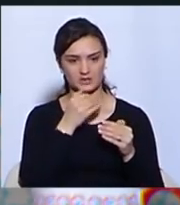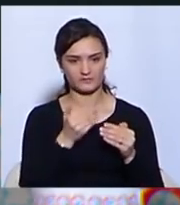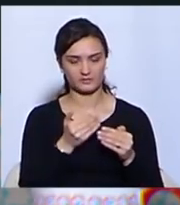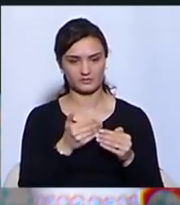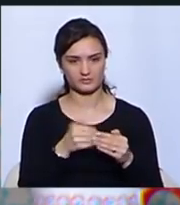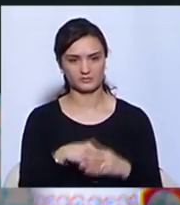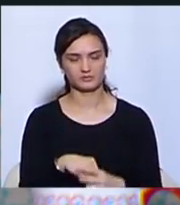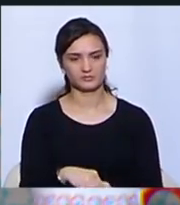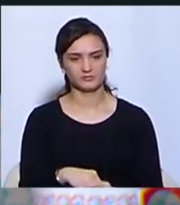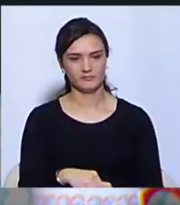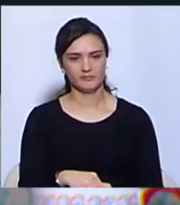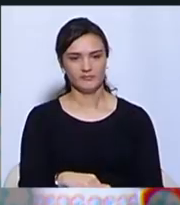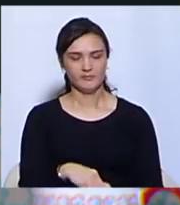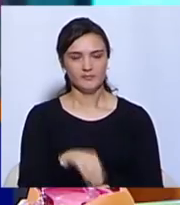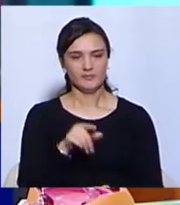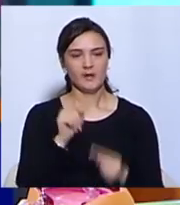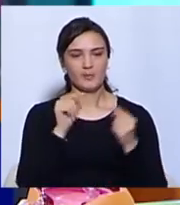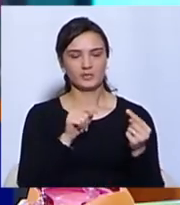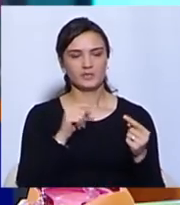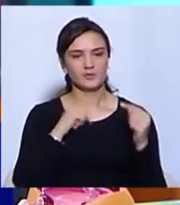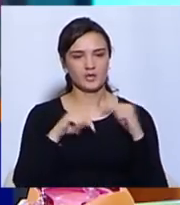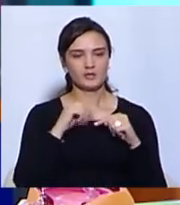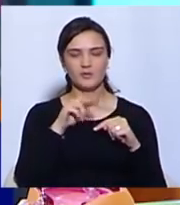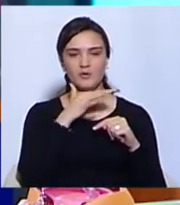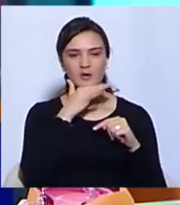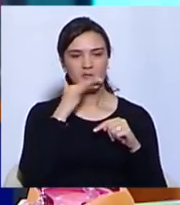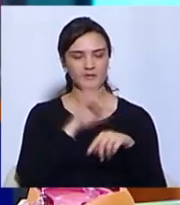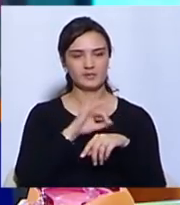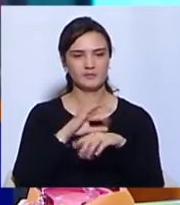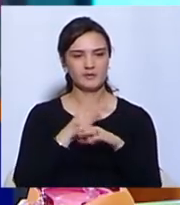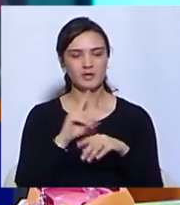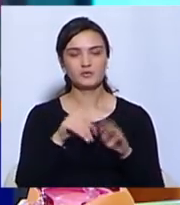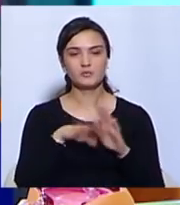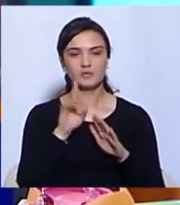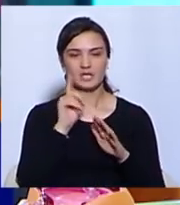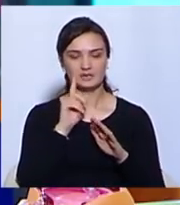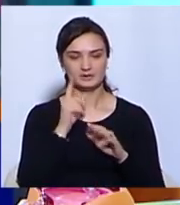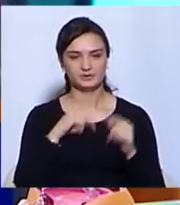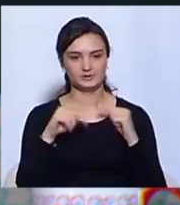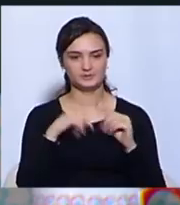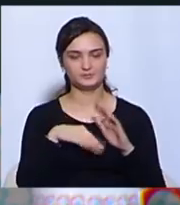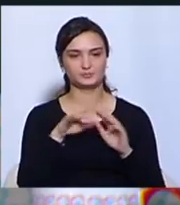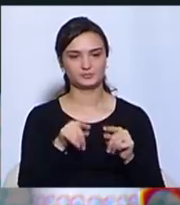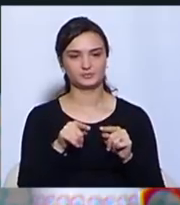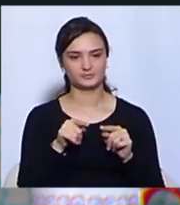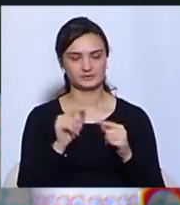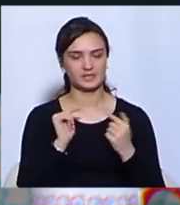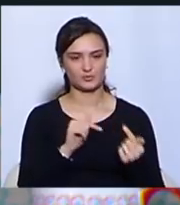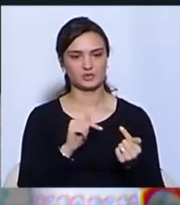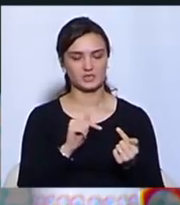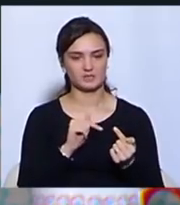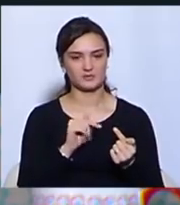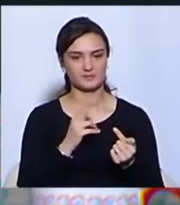განლევა, თავის დროზე აპროტესტებს ორგანიზმი და უამრავი სიმპტომი აქვს და რაც უფრო ახალგაზრდა ორგანიზმი, მით უფრო